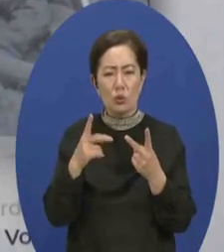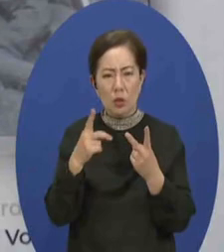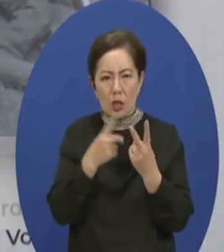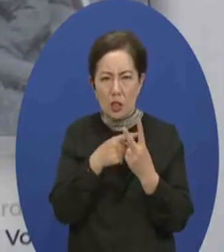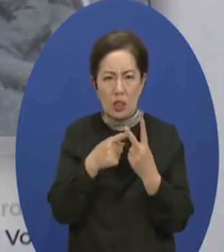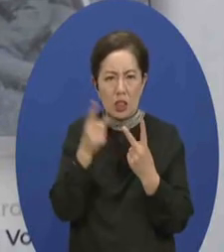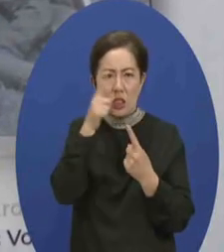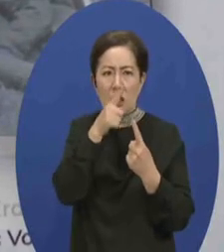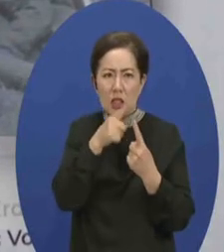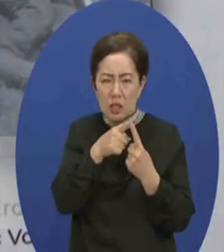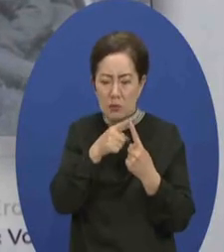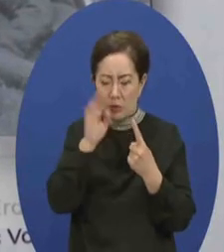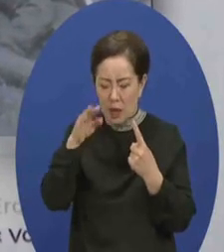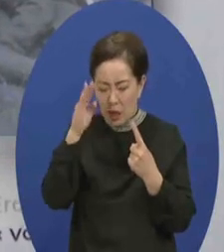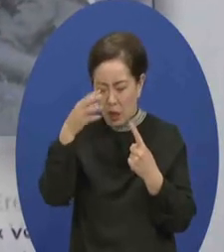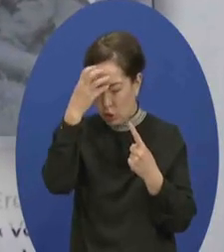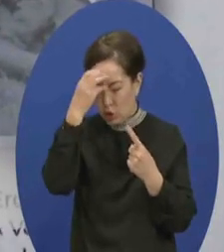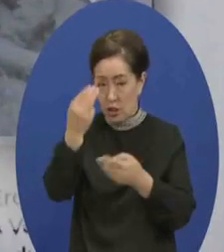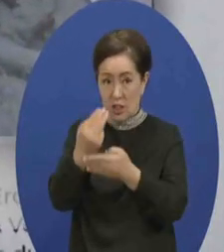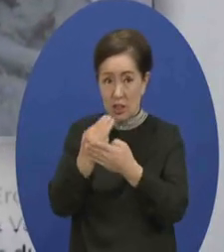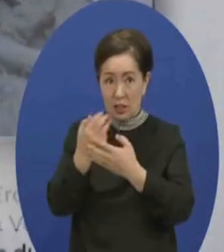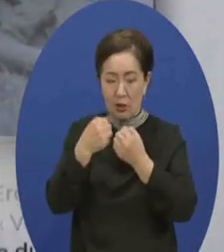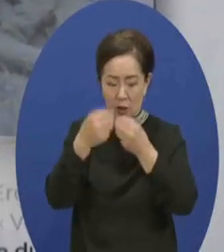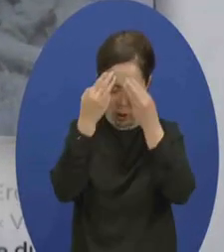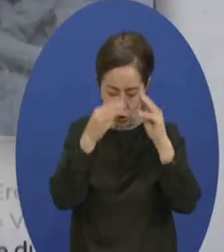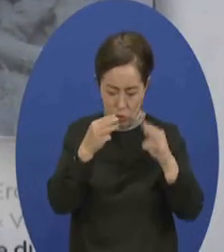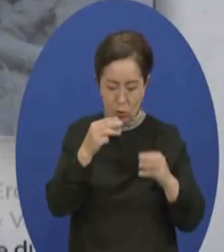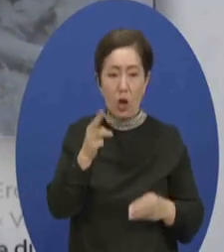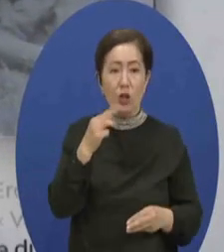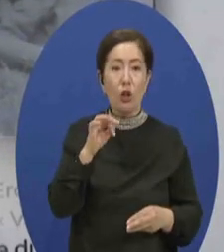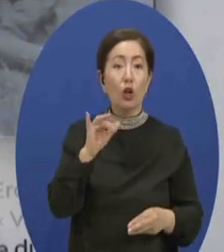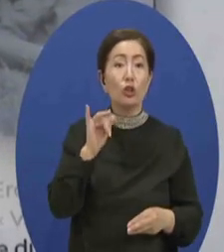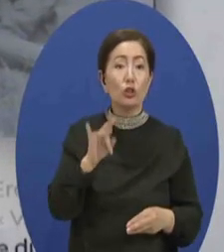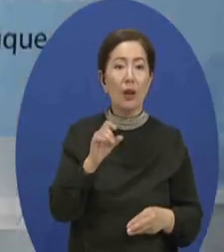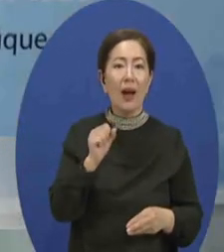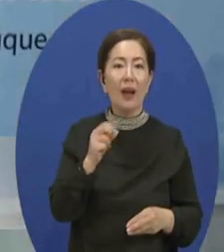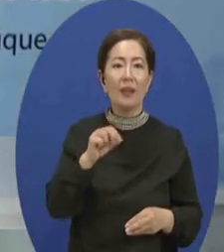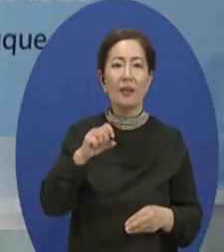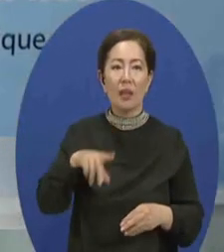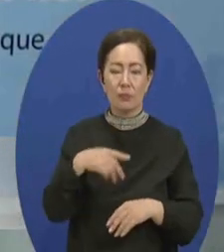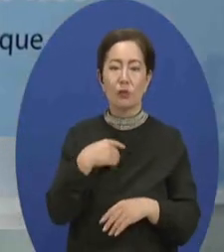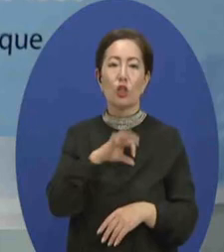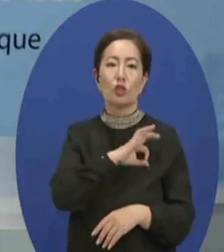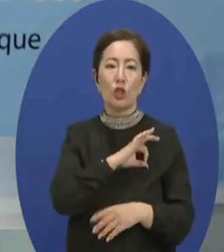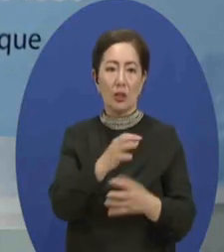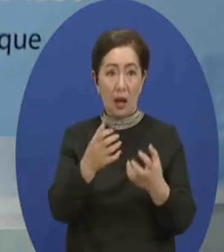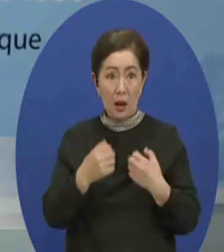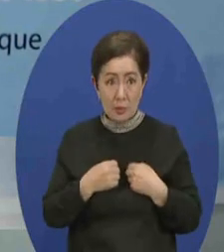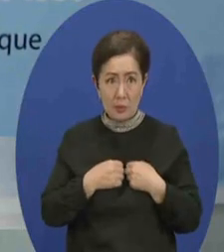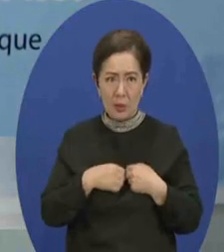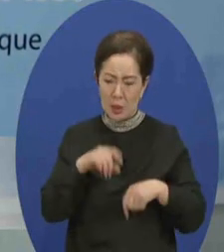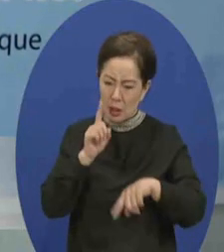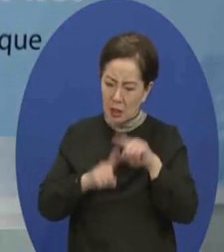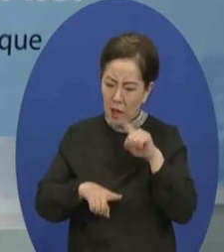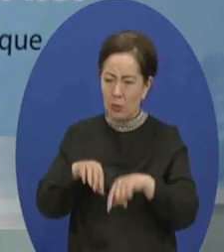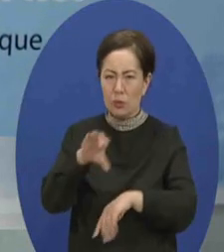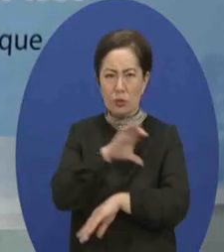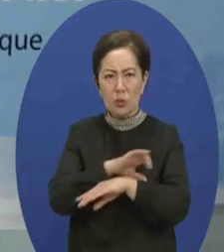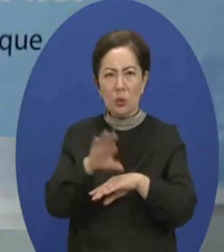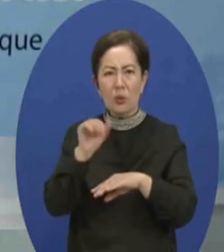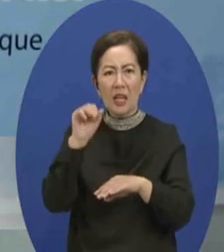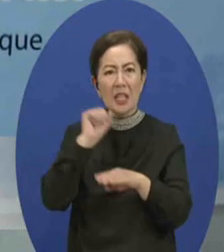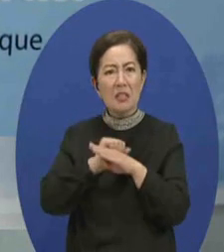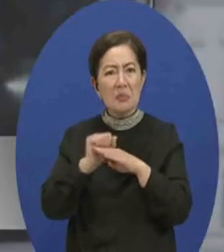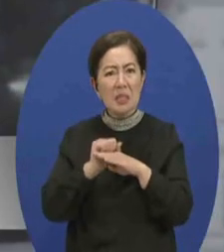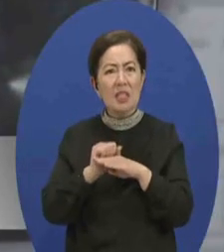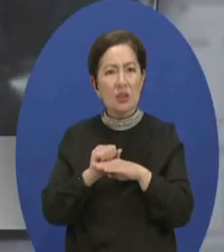тэд Монгол улсын төрийн шагналыг хүртэж шинжлэх ухааны доктор, академич толгонгод болсон. Тэд ямар сургуульд хэрхэн бэлтгэгдэж